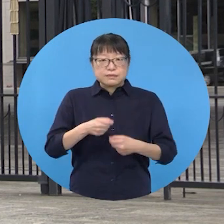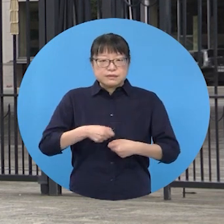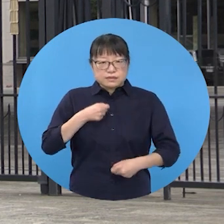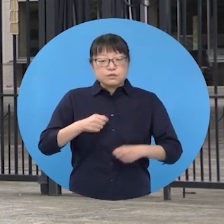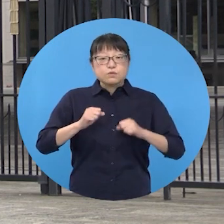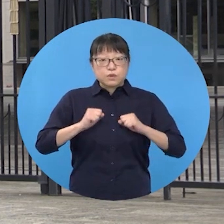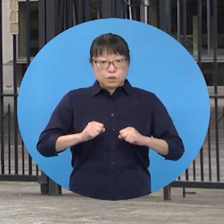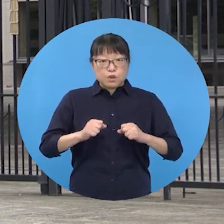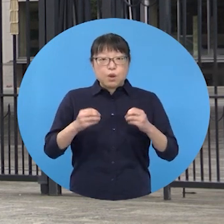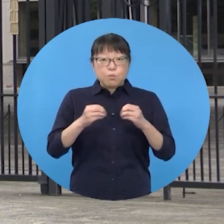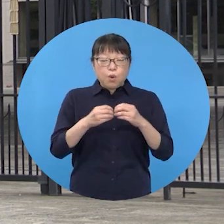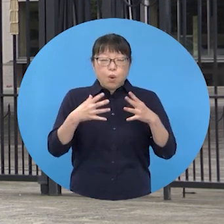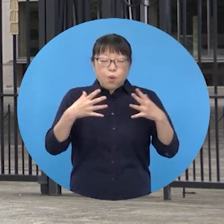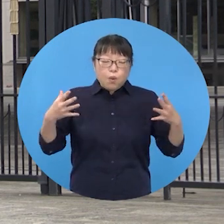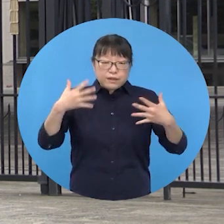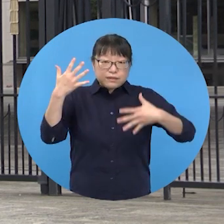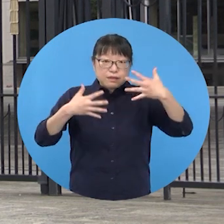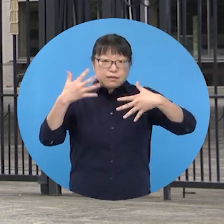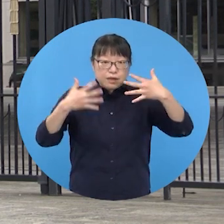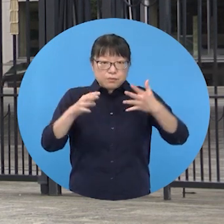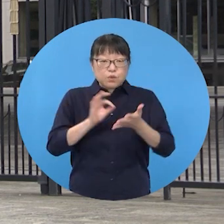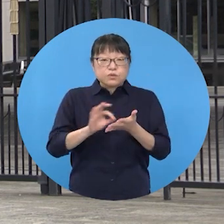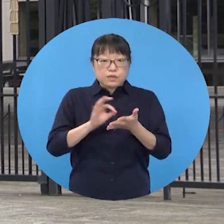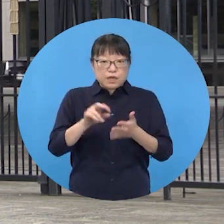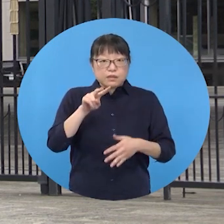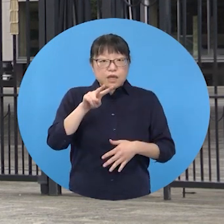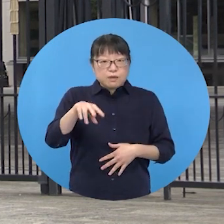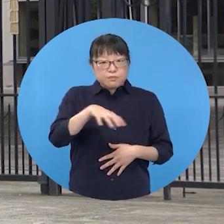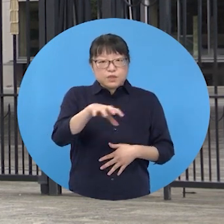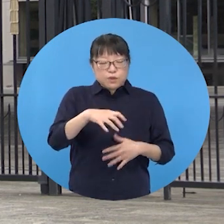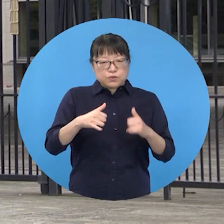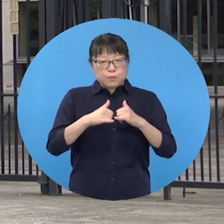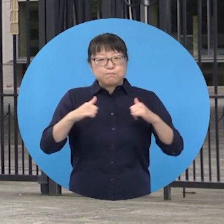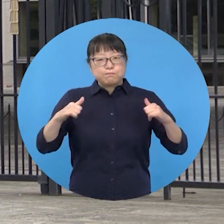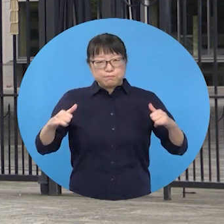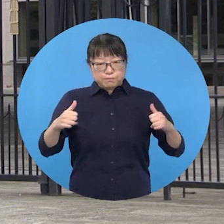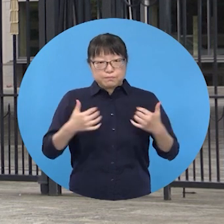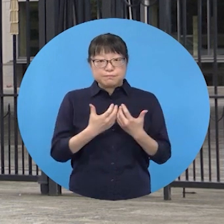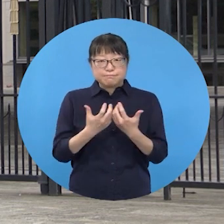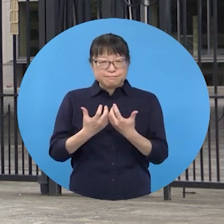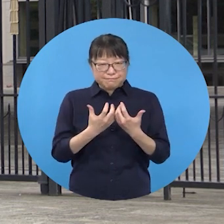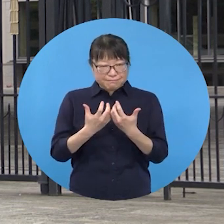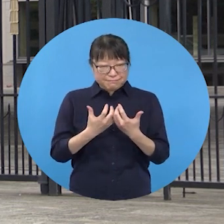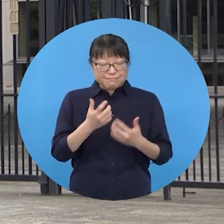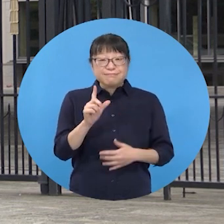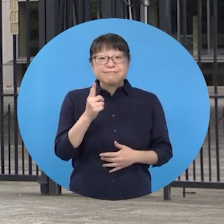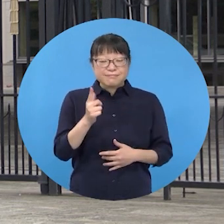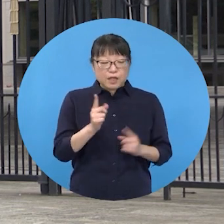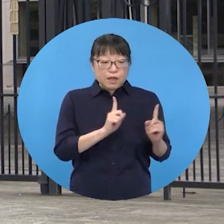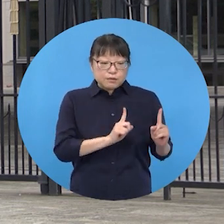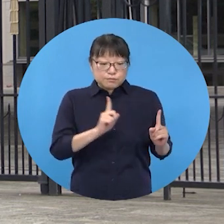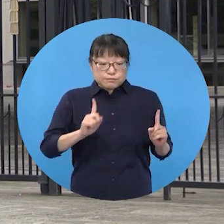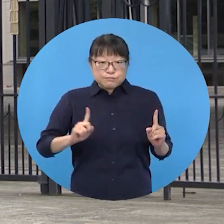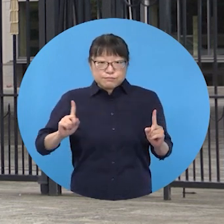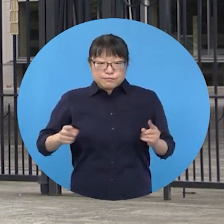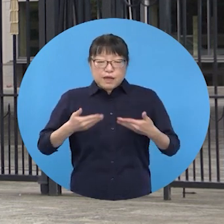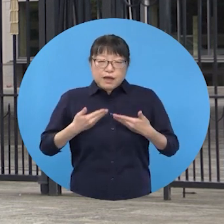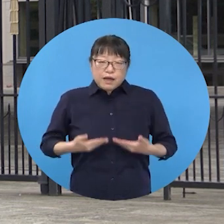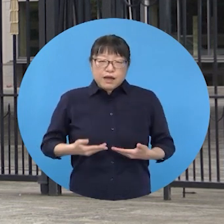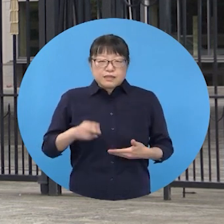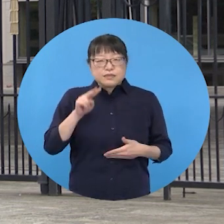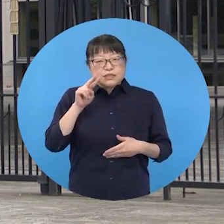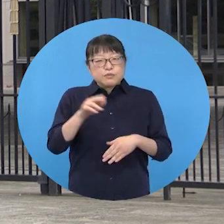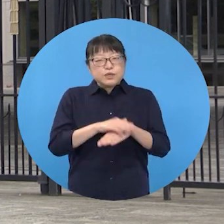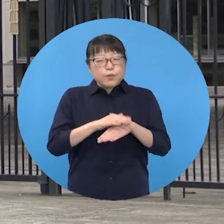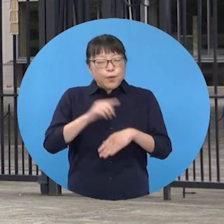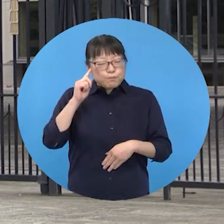で大型ビジョンなどを活用して観覧エリアを広げ、観覧者同士が間隔を保ち安心して観覧いただける